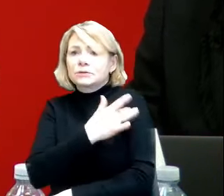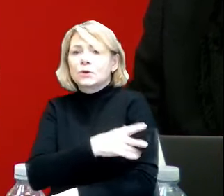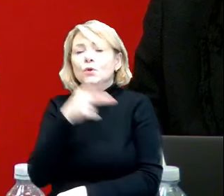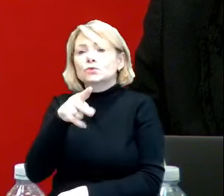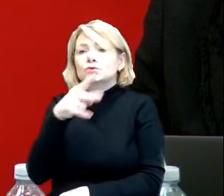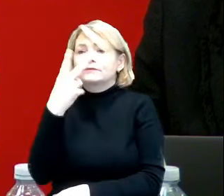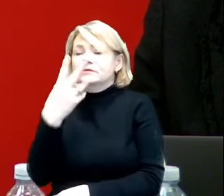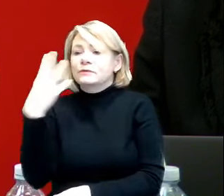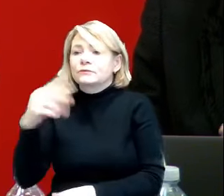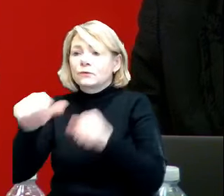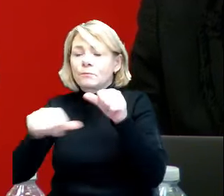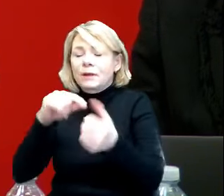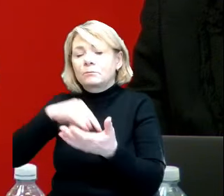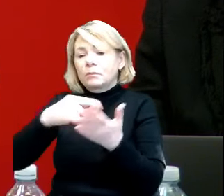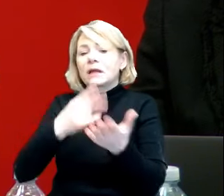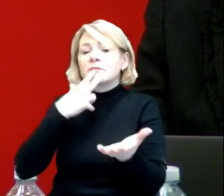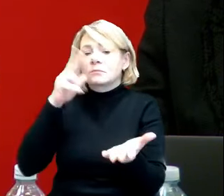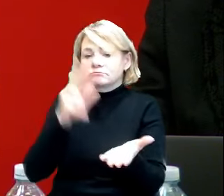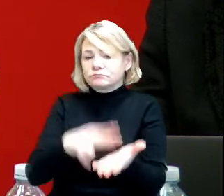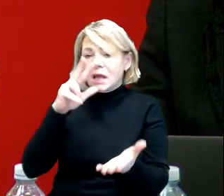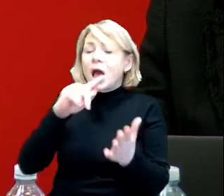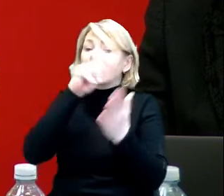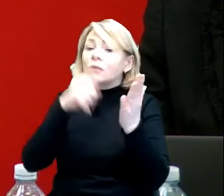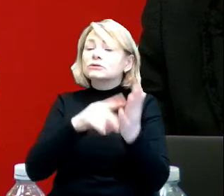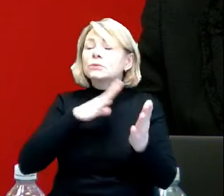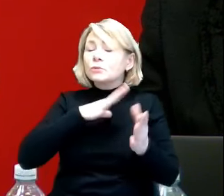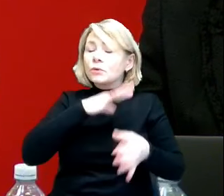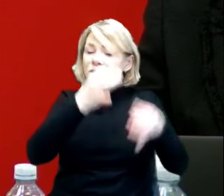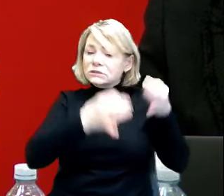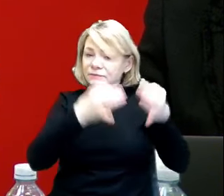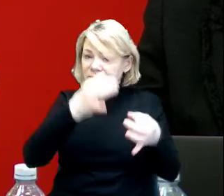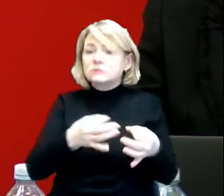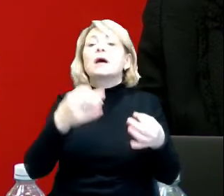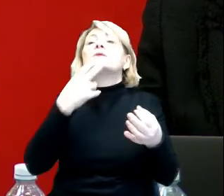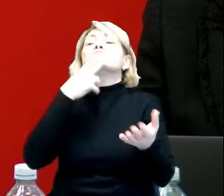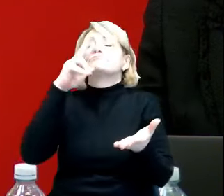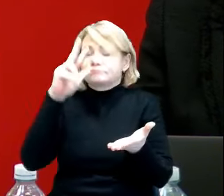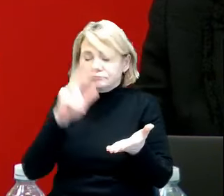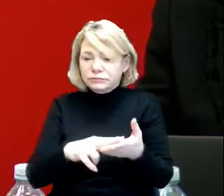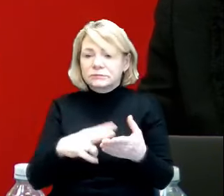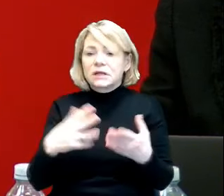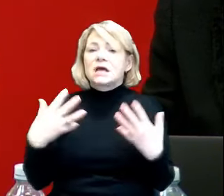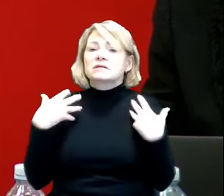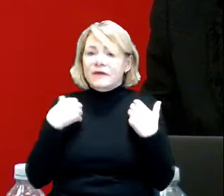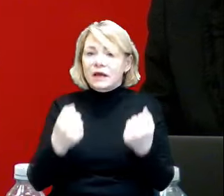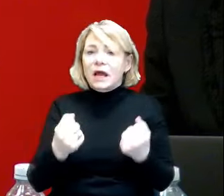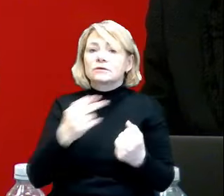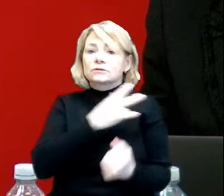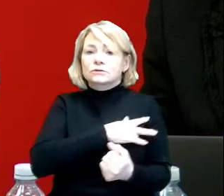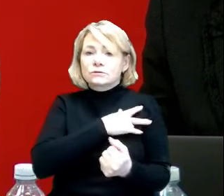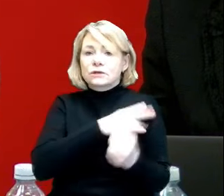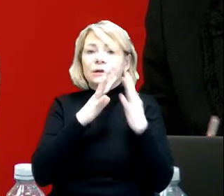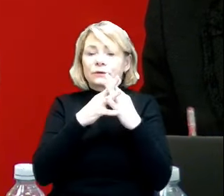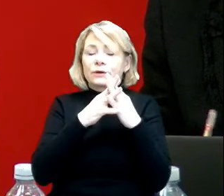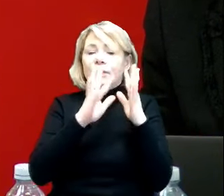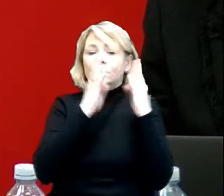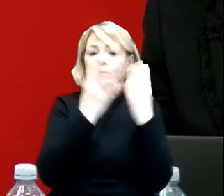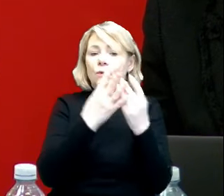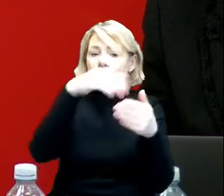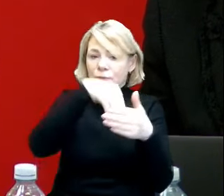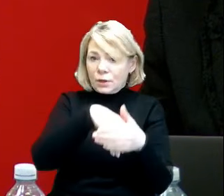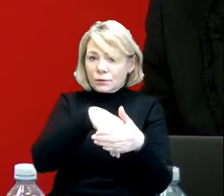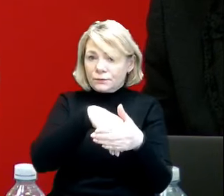patvirtinimo klausimas buvo svarstytas ir pritartas sveikatos socialinių reikalų komitete ar būtų